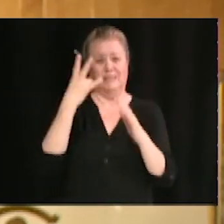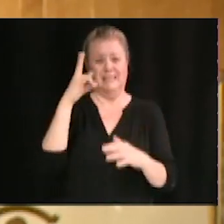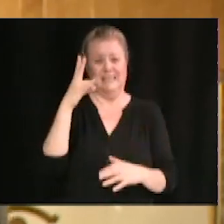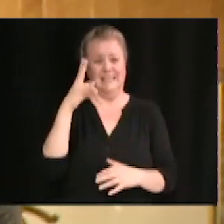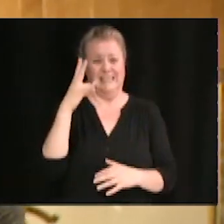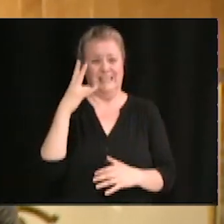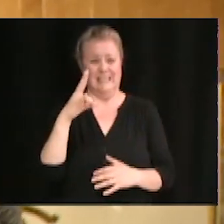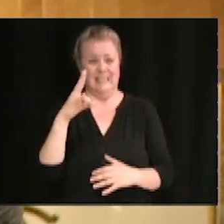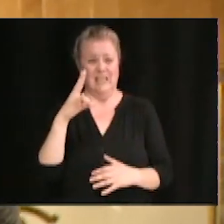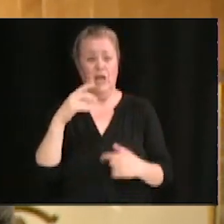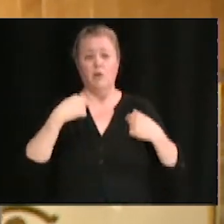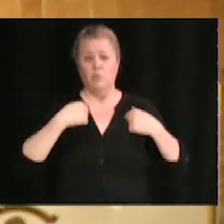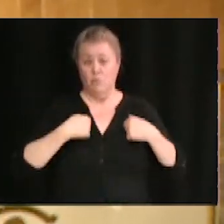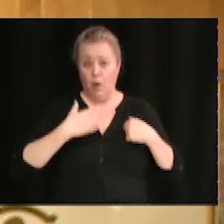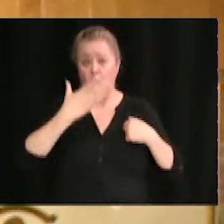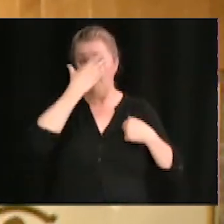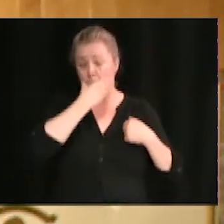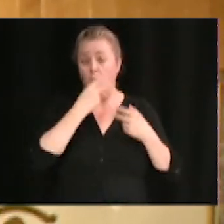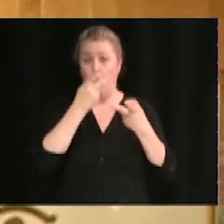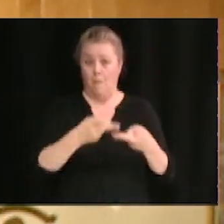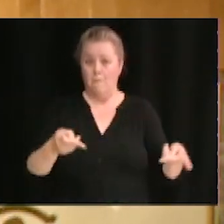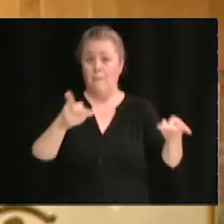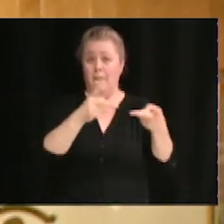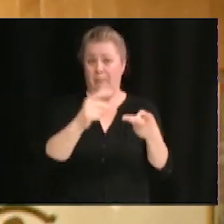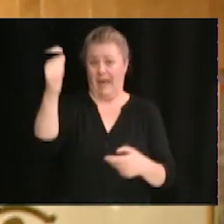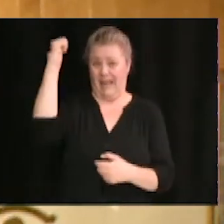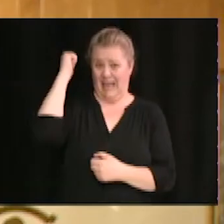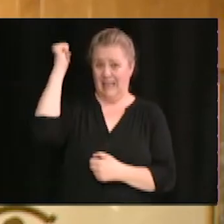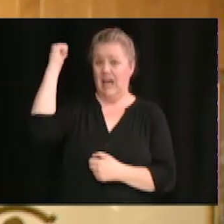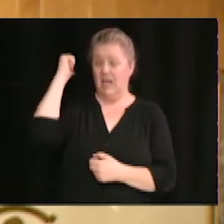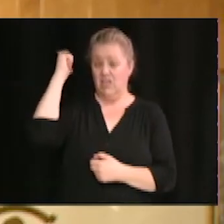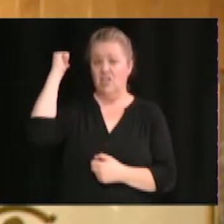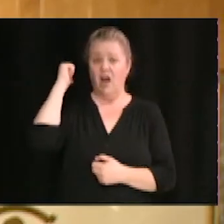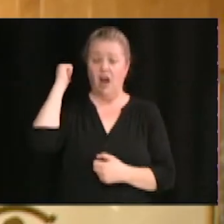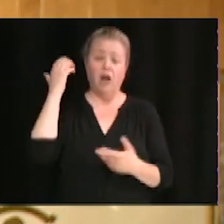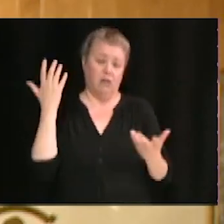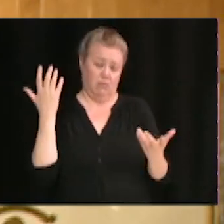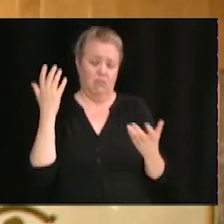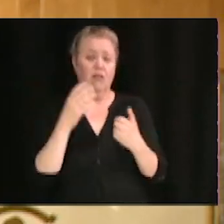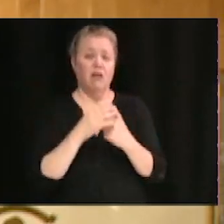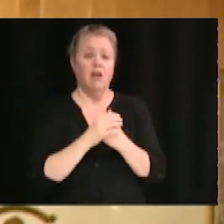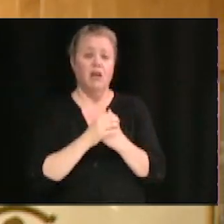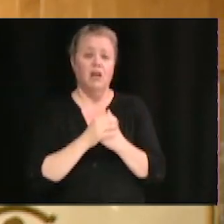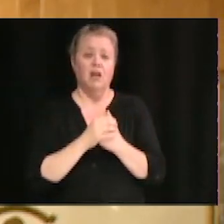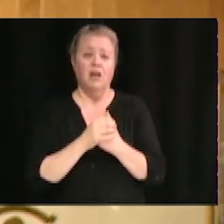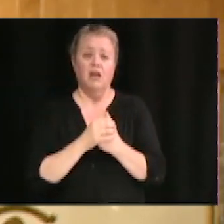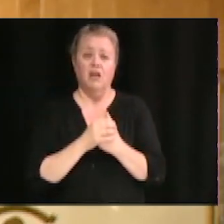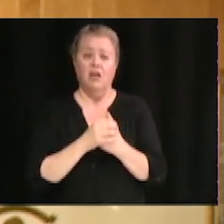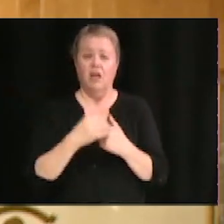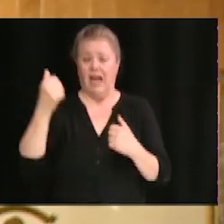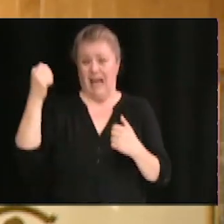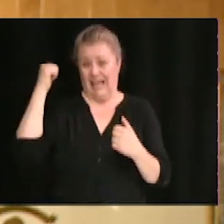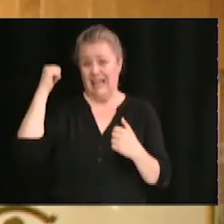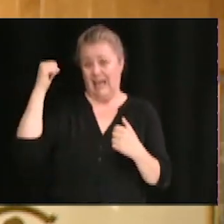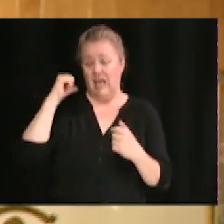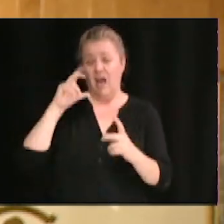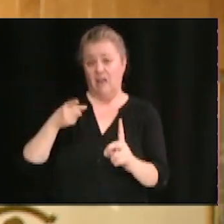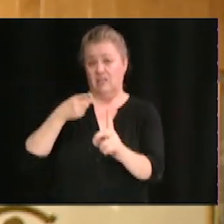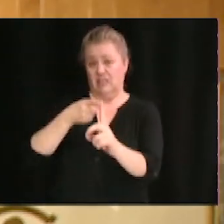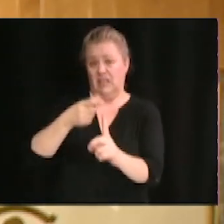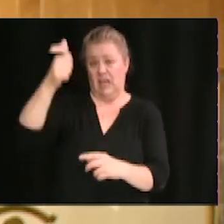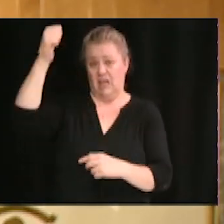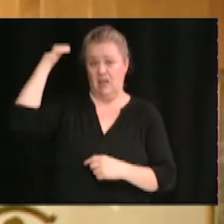J'ai la chance d'avoir un très beau parc en arrière de chez nous, pour vous situer un peu où ce que m'en demeure est. En arrière de moi, directement, c'est